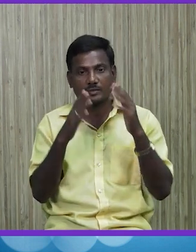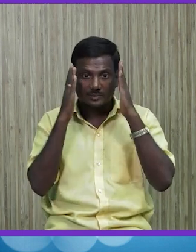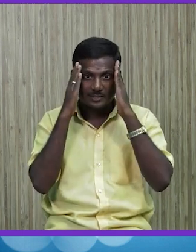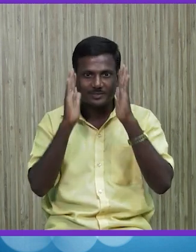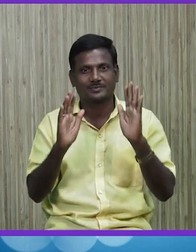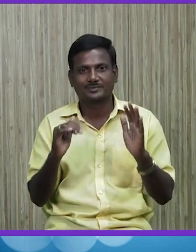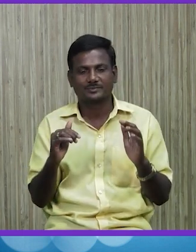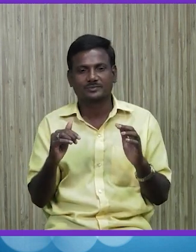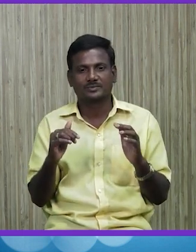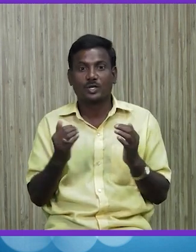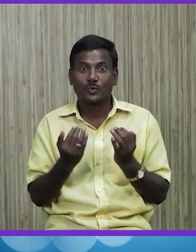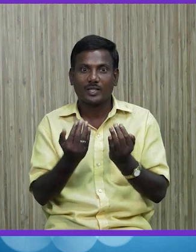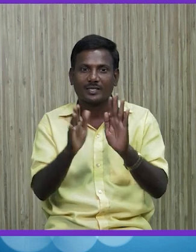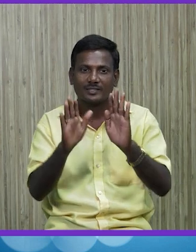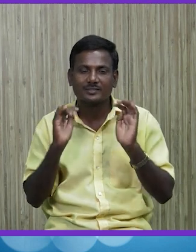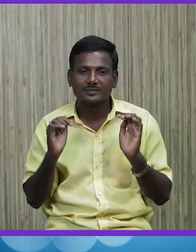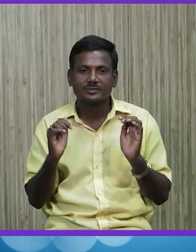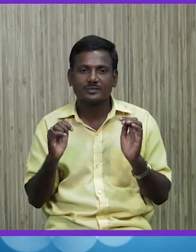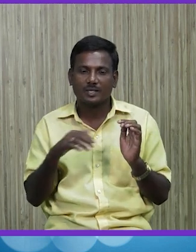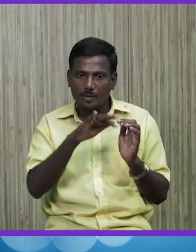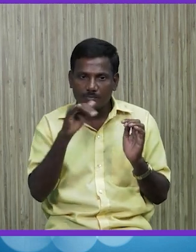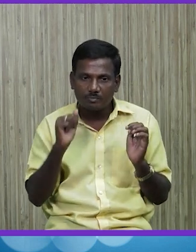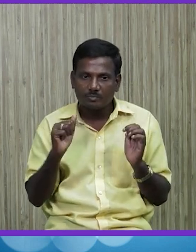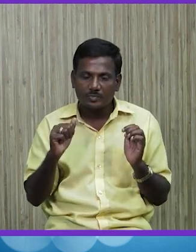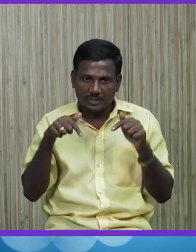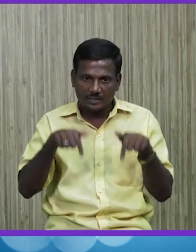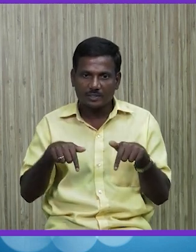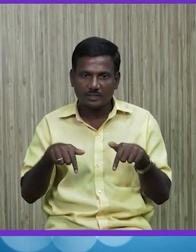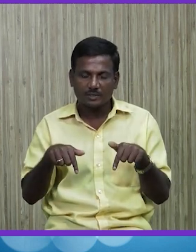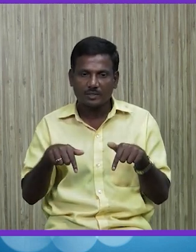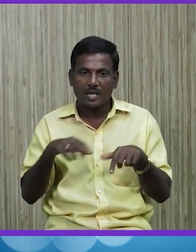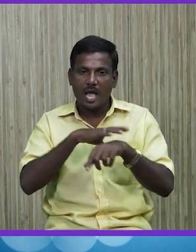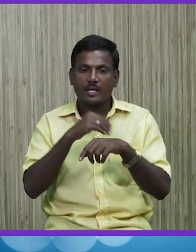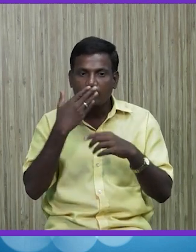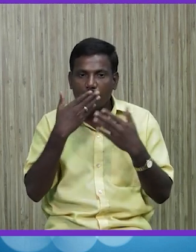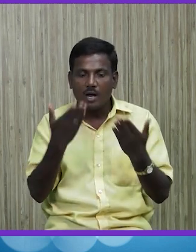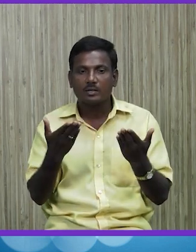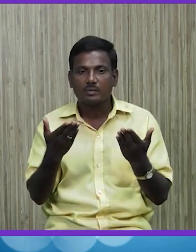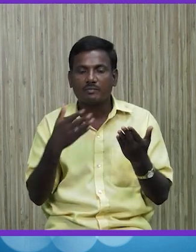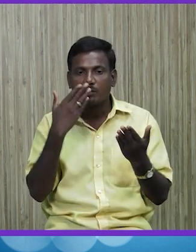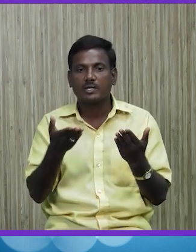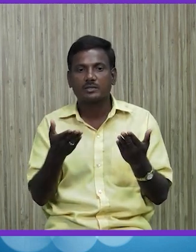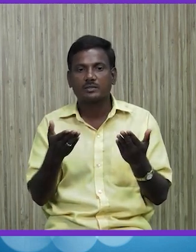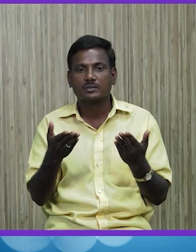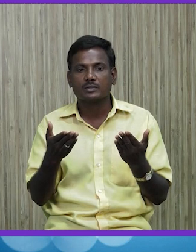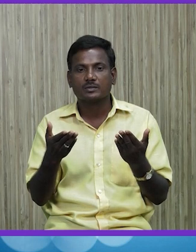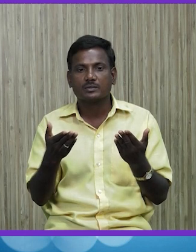whisperingம் கொல்ந்ததைகளே நாம் இன்றைய அற்பியல் வகுப்பை